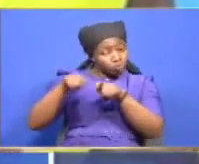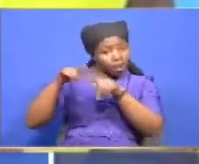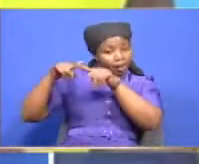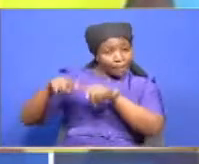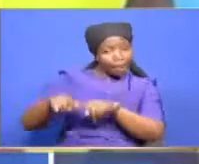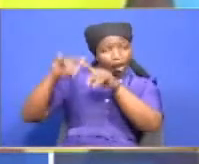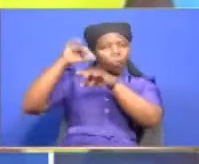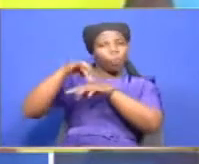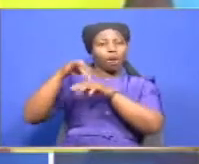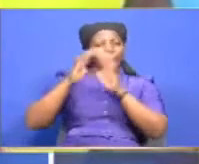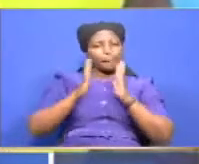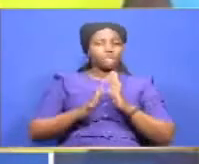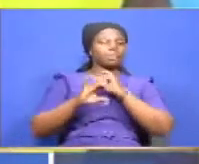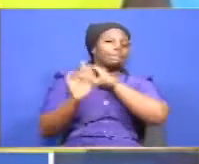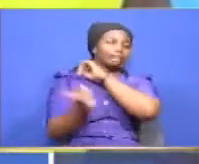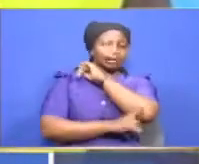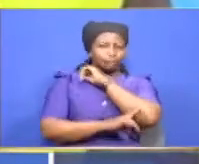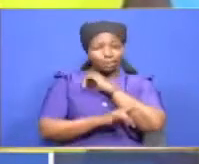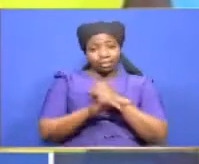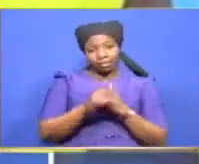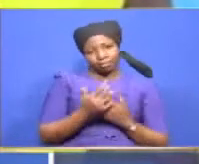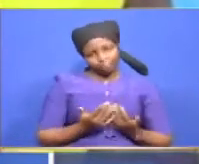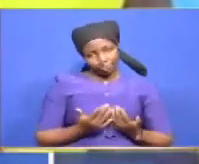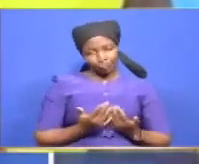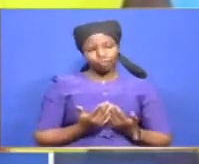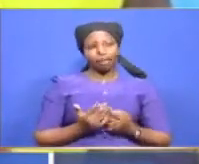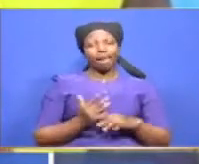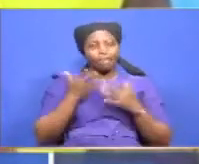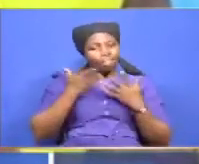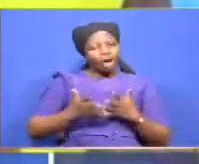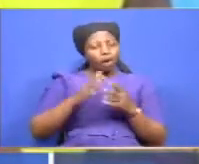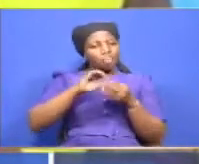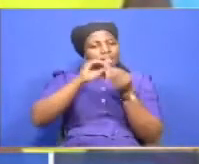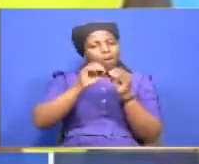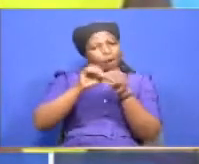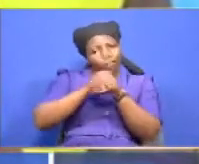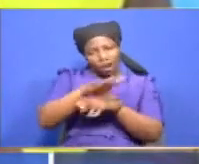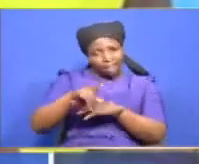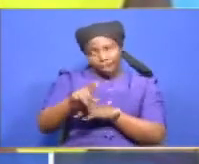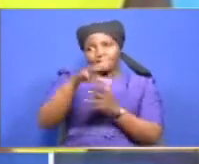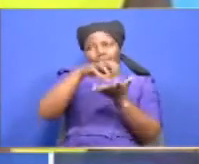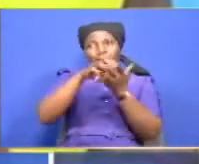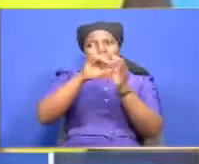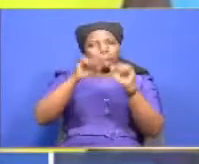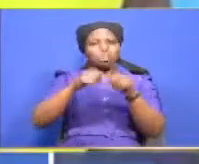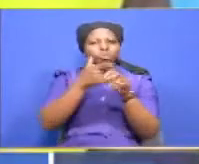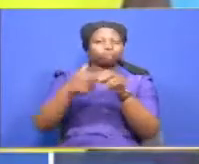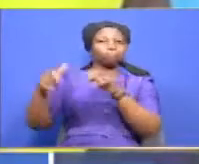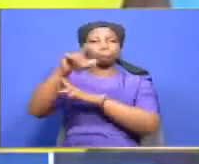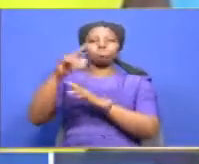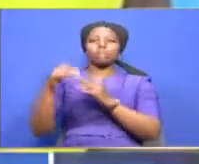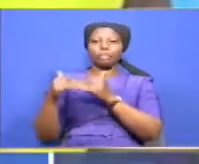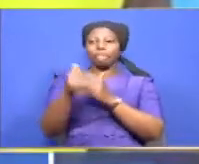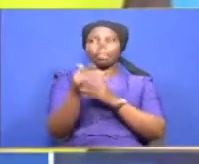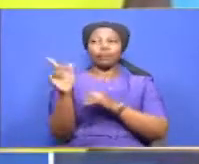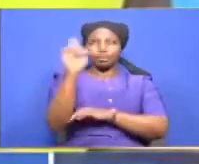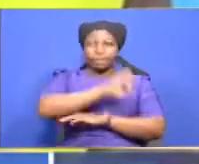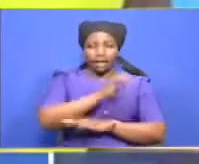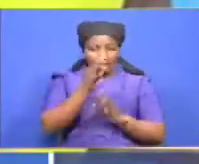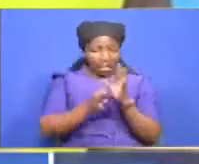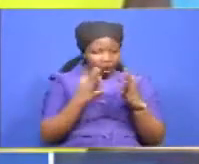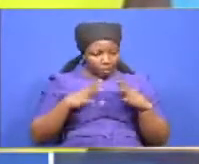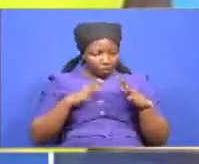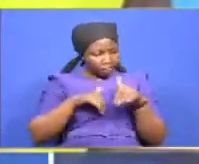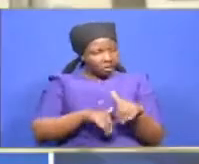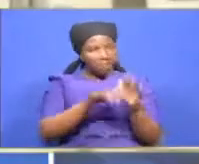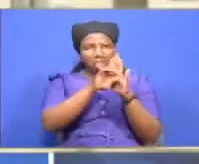individual discipline. It is feared that the number of COVID-19 cases may rise in the coming days if citizens do not observe the guidelines